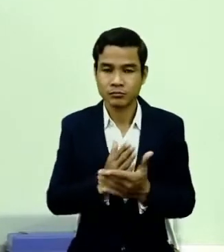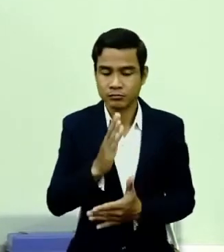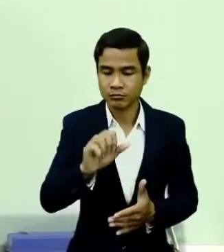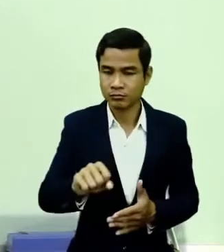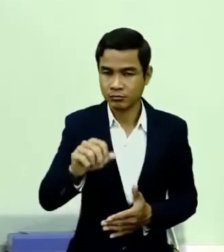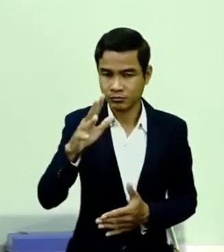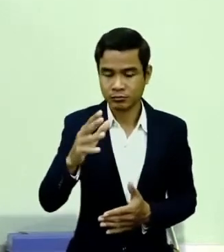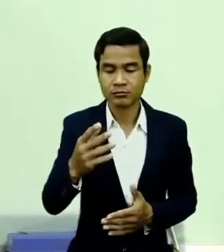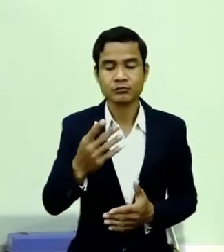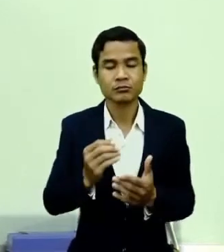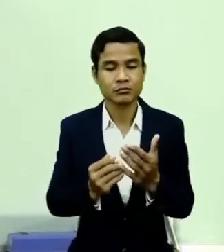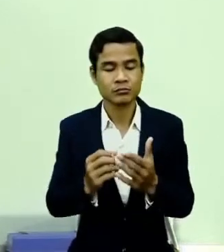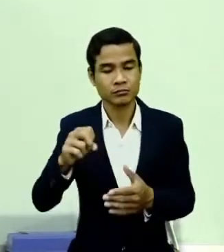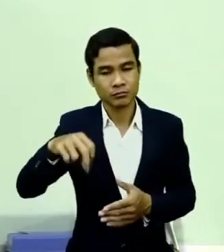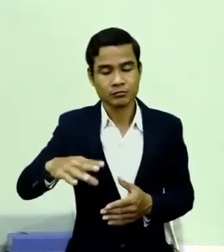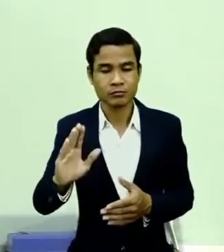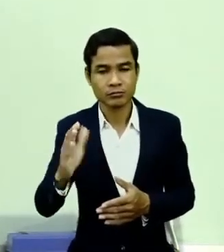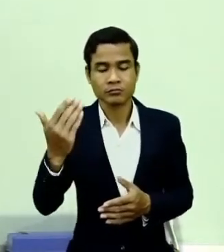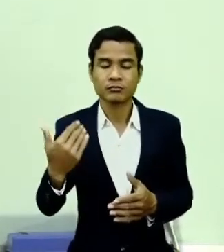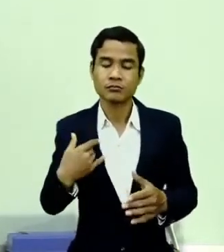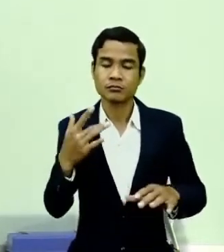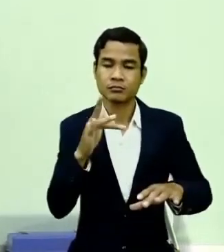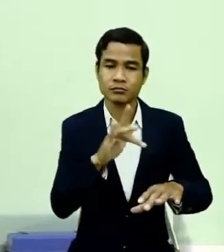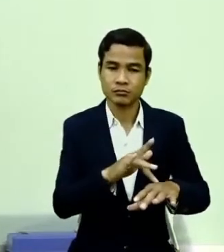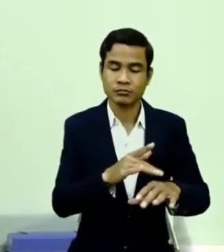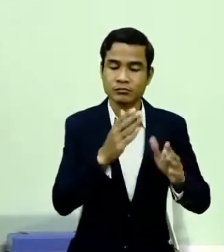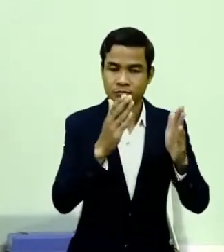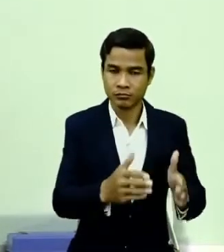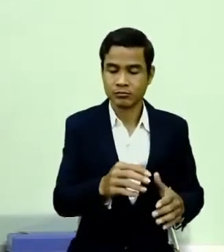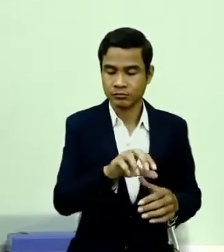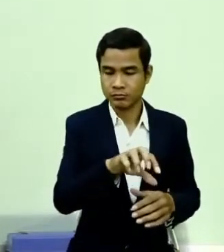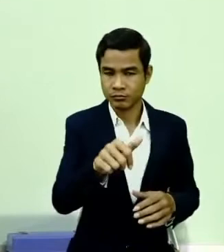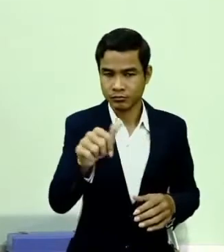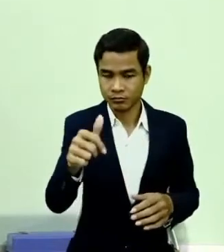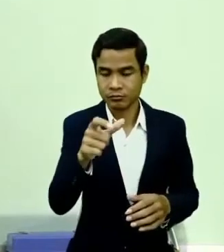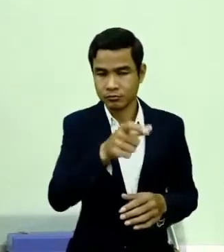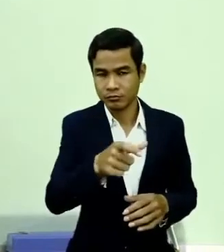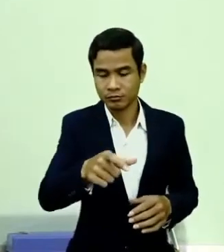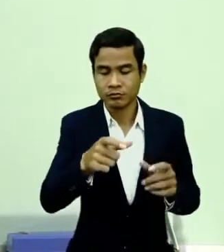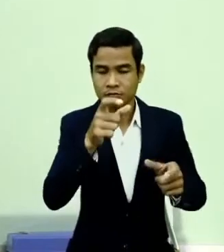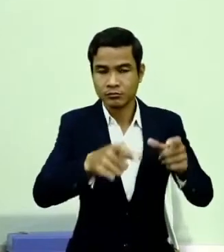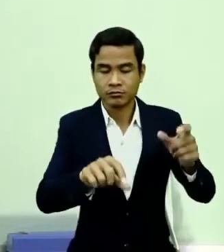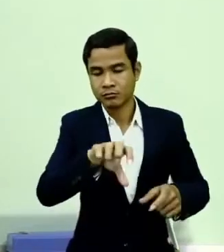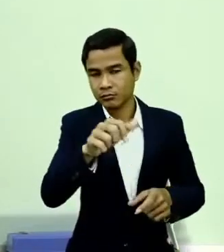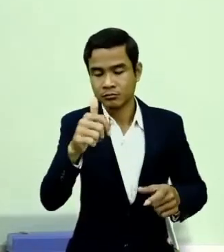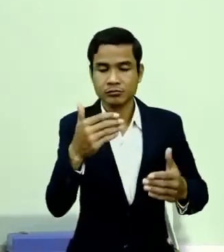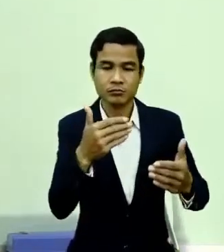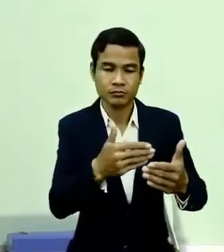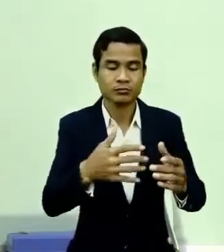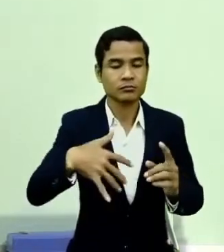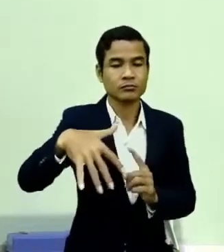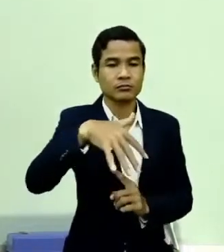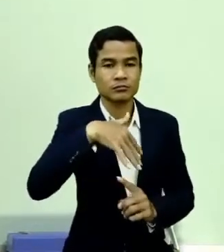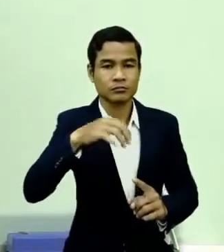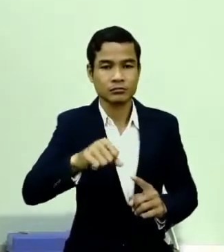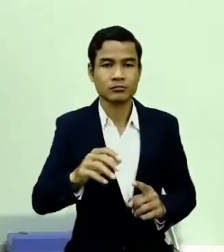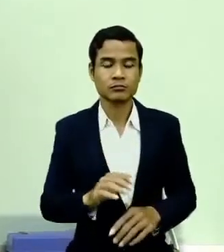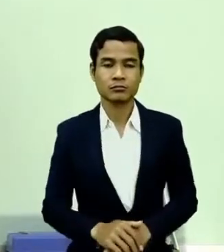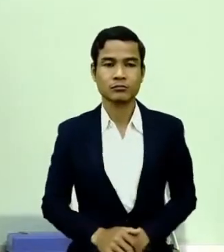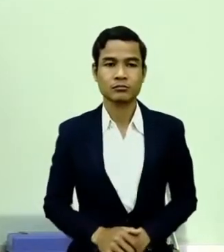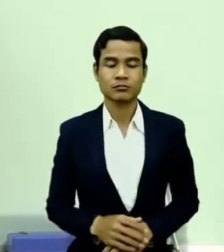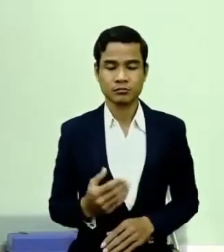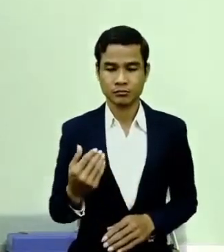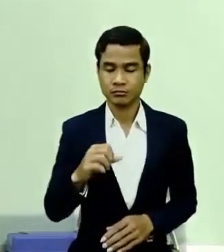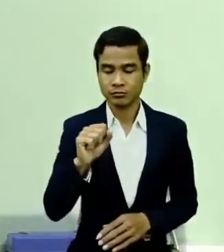តម្រូវការខ្លះគឺវាបានប៉ះពាល់ទៅដល់អ្នកដតីឬក៏អ្នកដែលនៅជុំវិញខ្លួនអញ្ចឹង